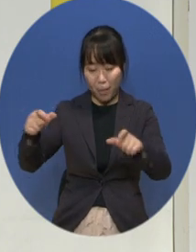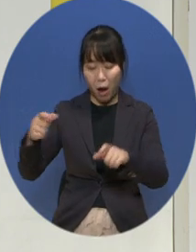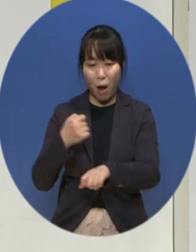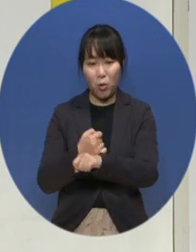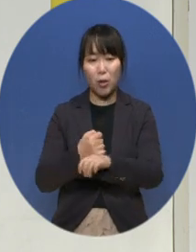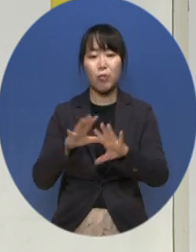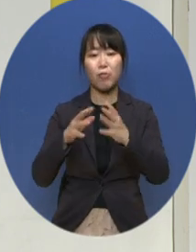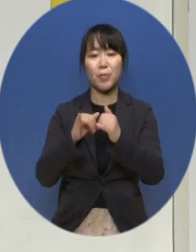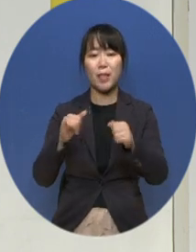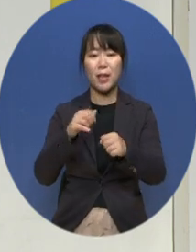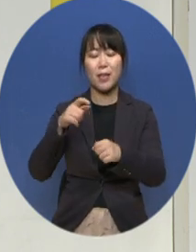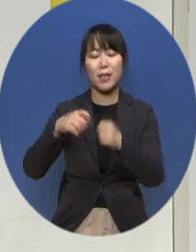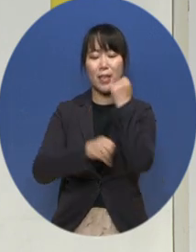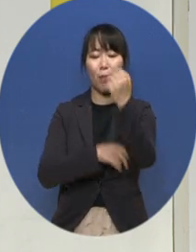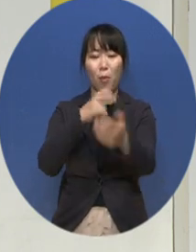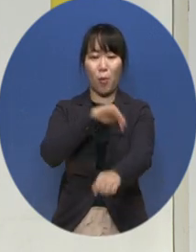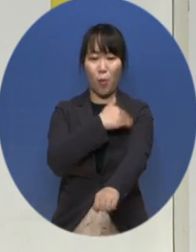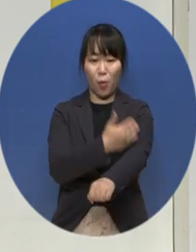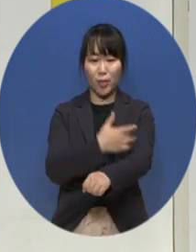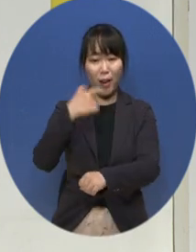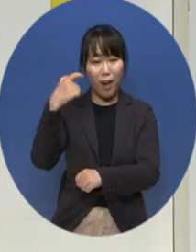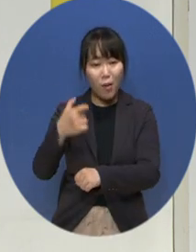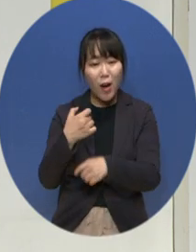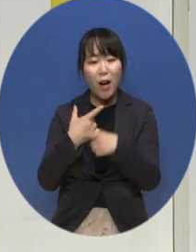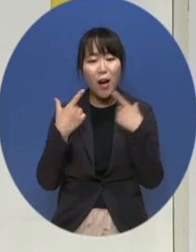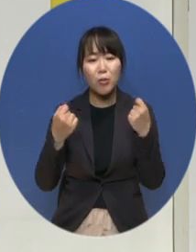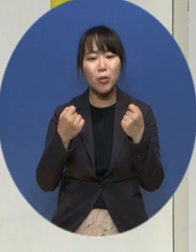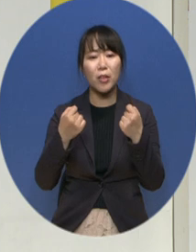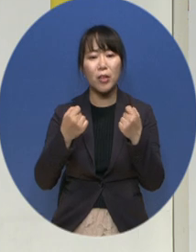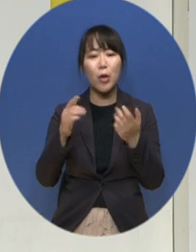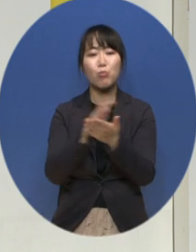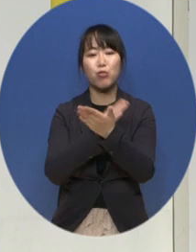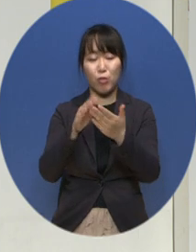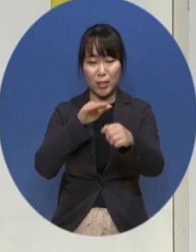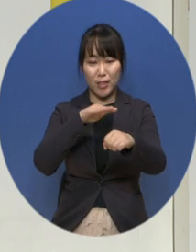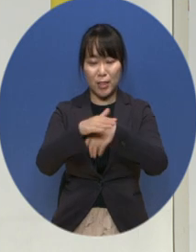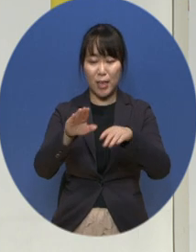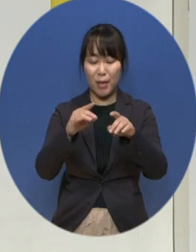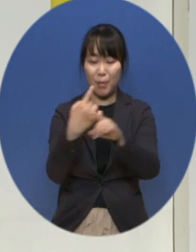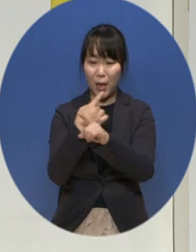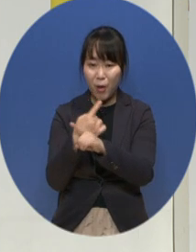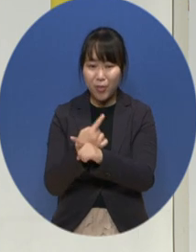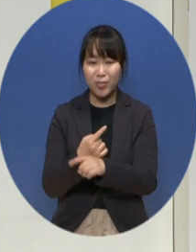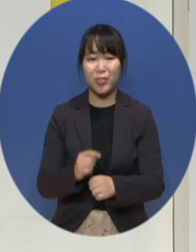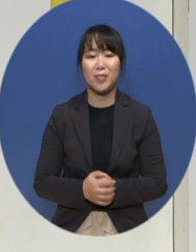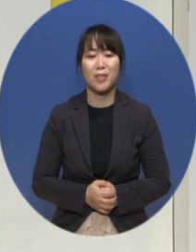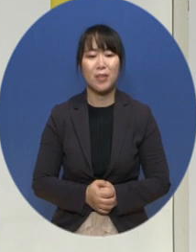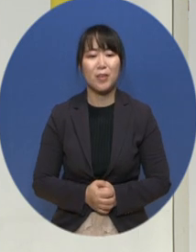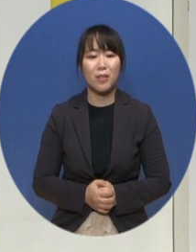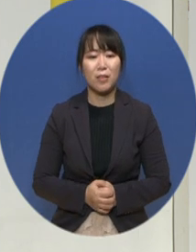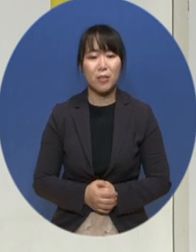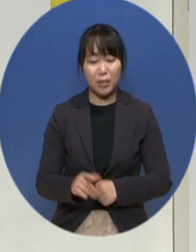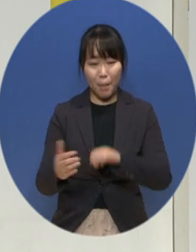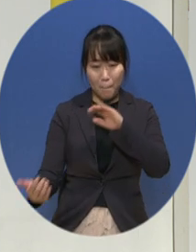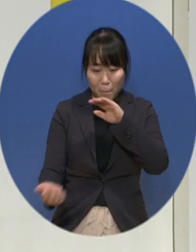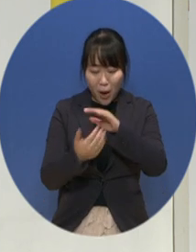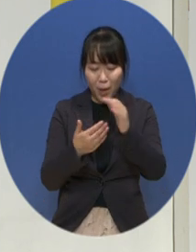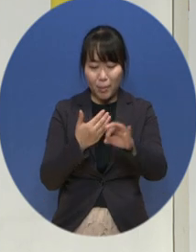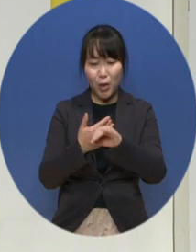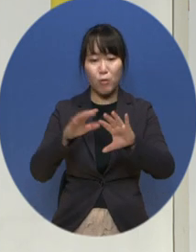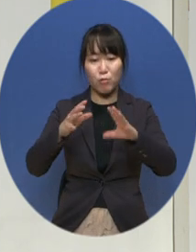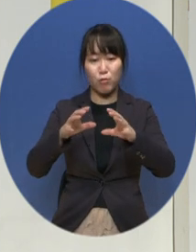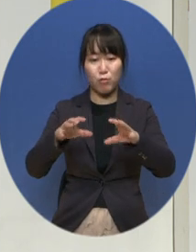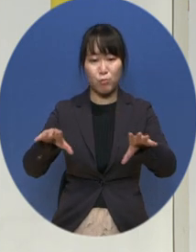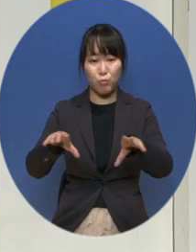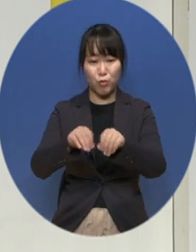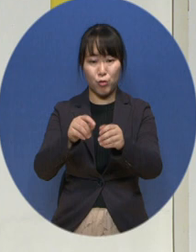강화하고 이런 내용을 담은 분권형 개헌 인데 하고 그래도 이루어지면 좀